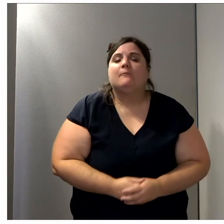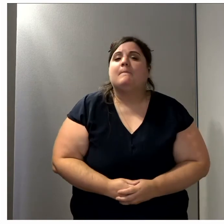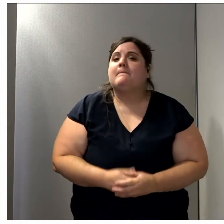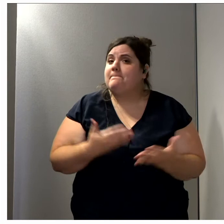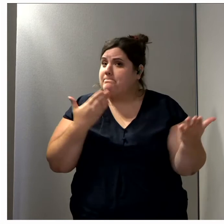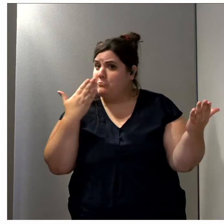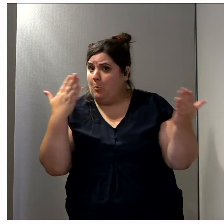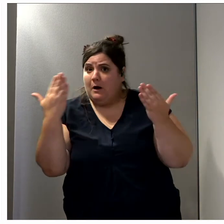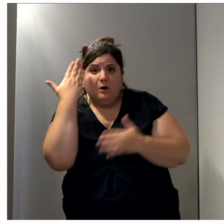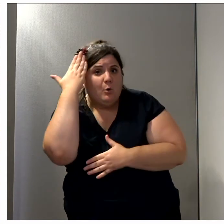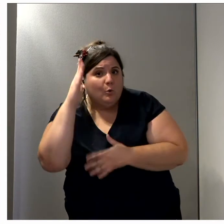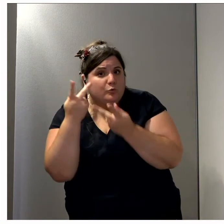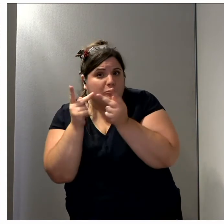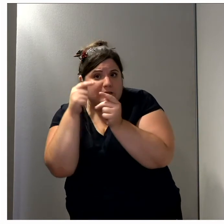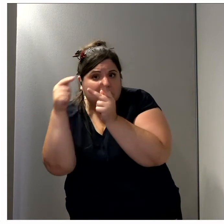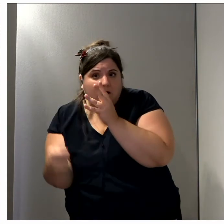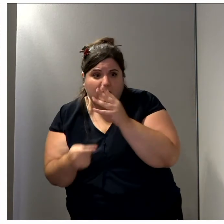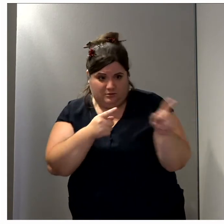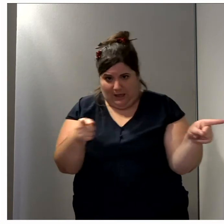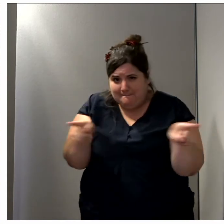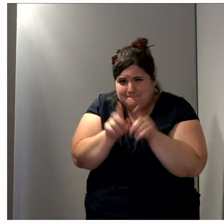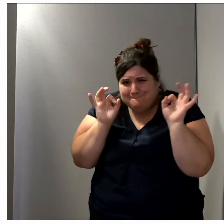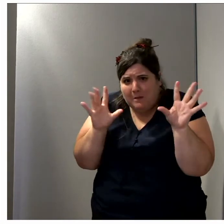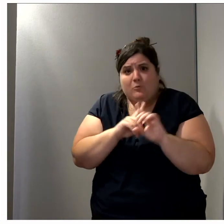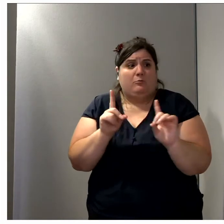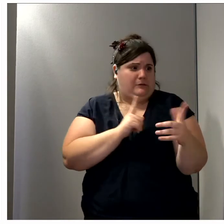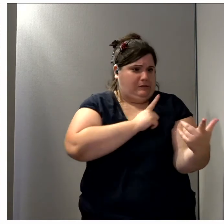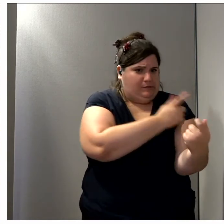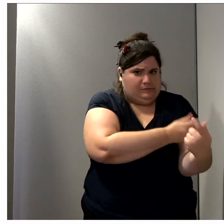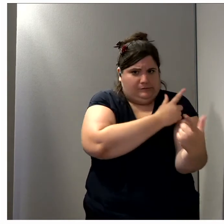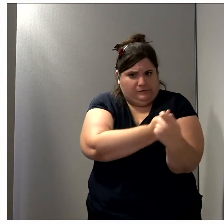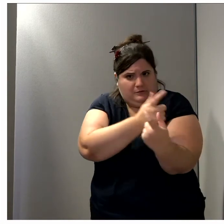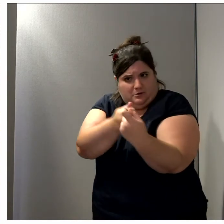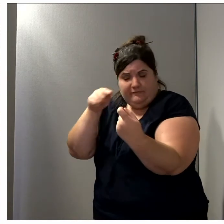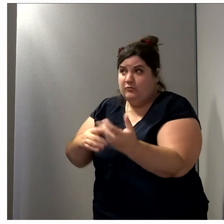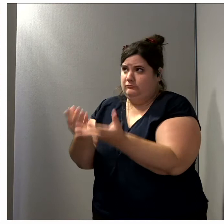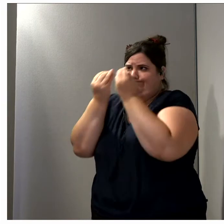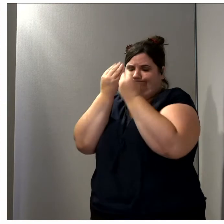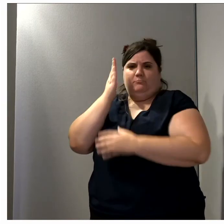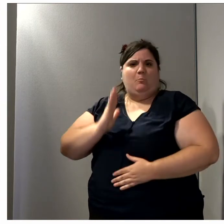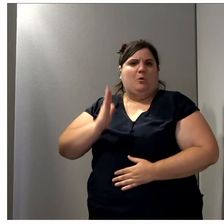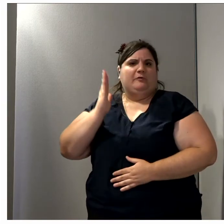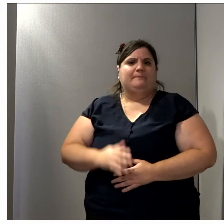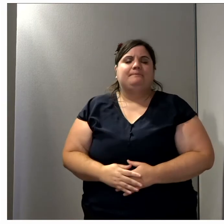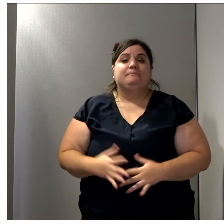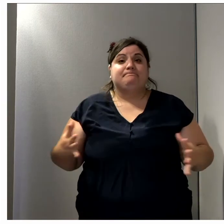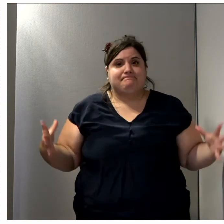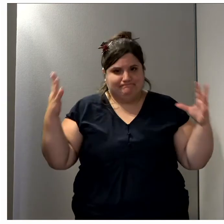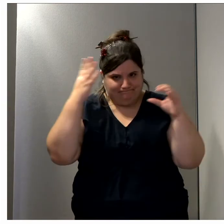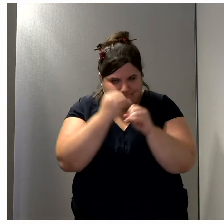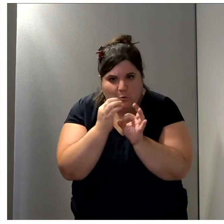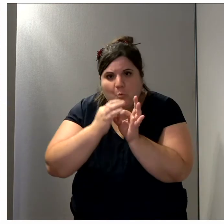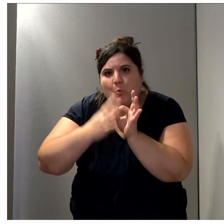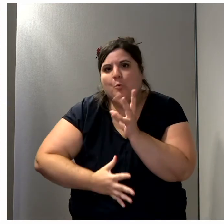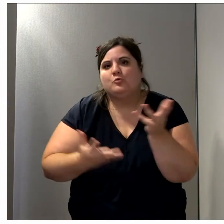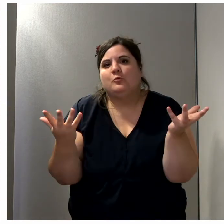comme auprès d'autres publics. Et pour terminer, pour conclure, moi je